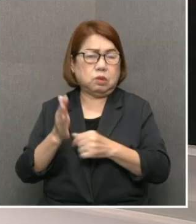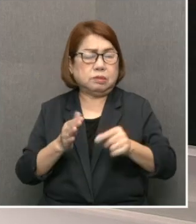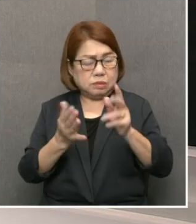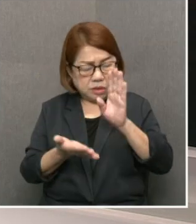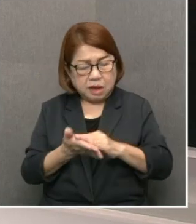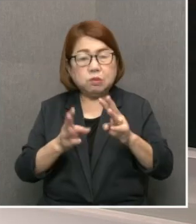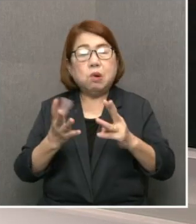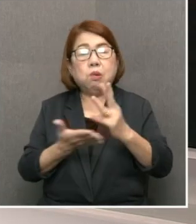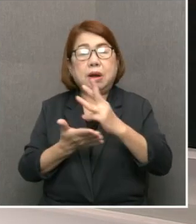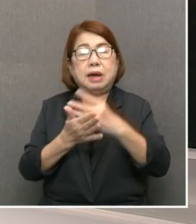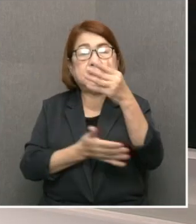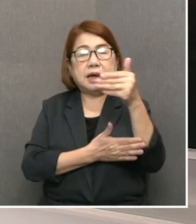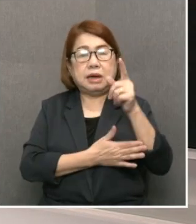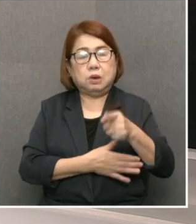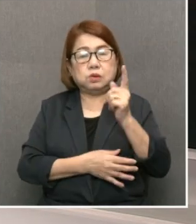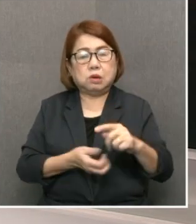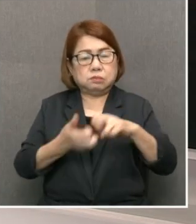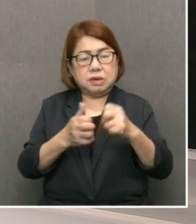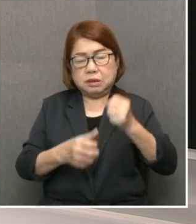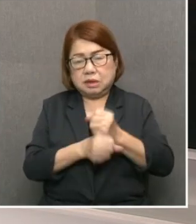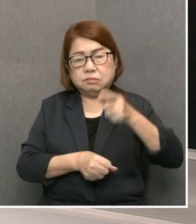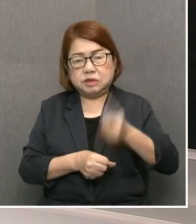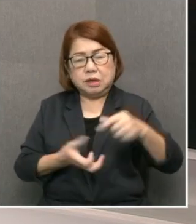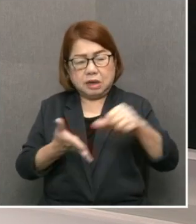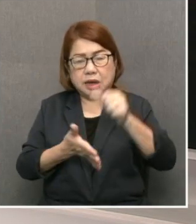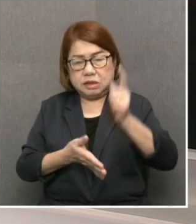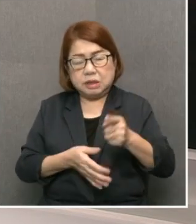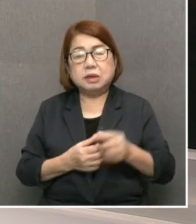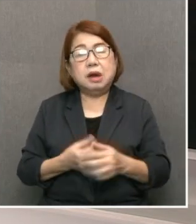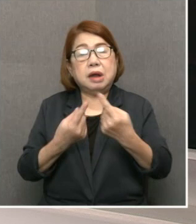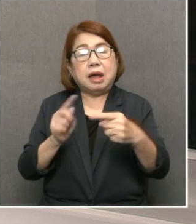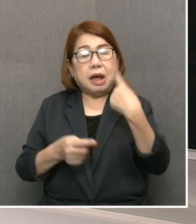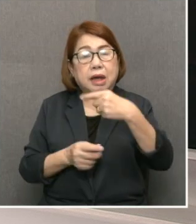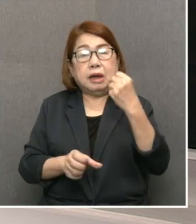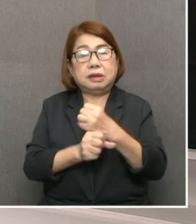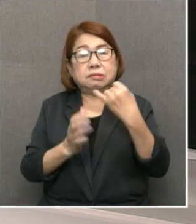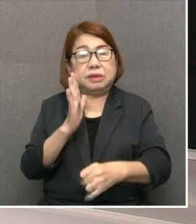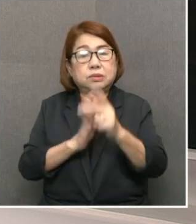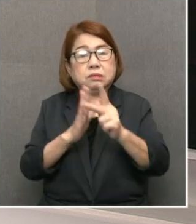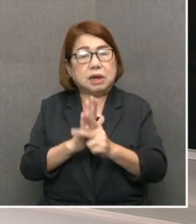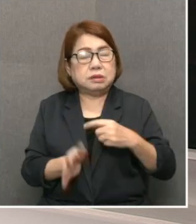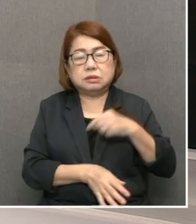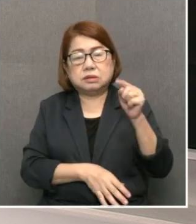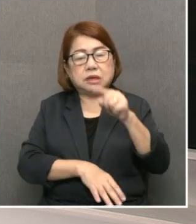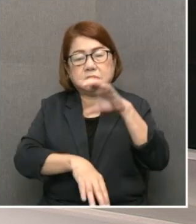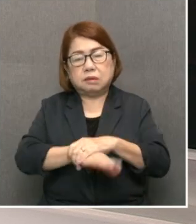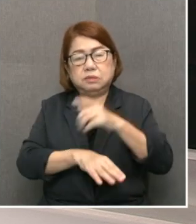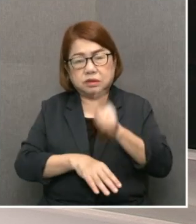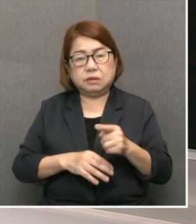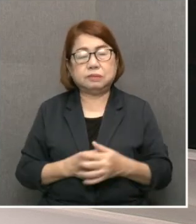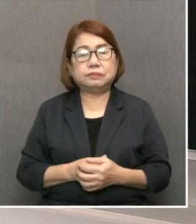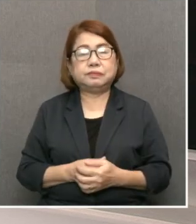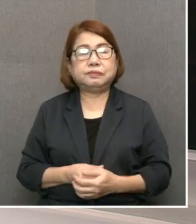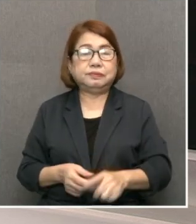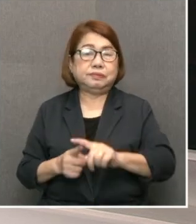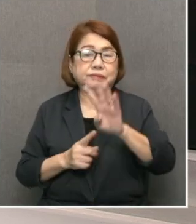แห่งชาติให้แก้ปัญหาอย่างจริงจังให้ได้ค่ะแล้วถ้าใครฝ่าฝืนกฎหมายนะคะก็สั่งให้ดำเนินการอย่างเด็ดขาดสิ่งถัดม